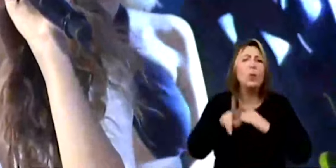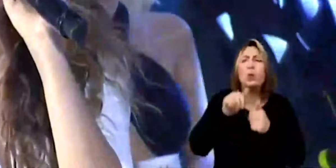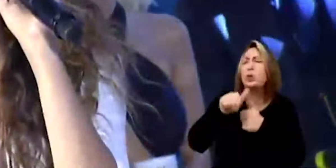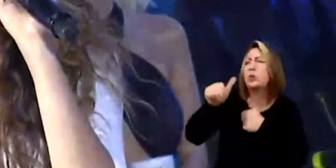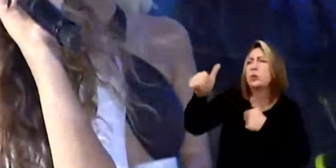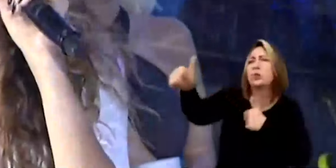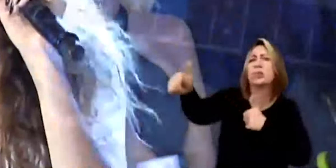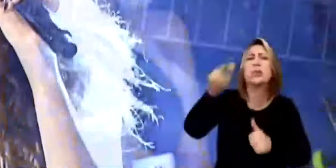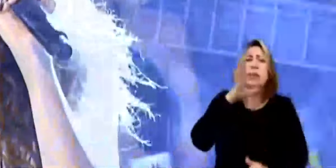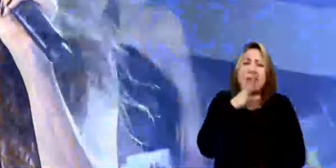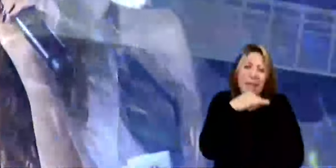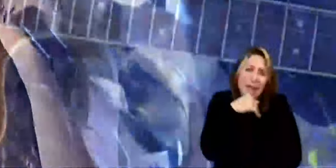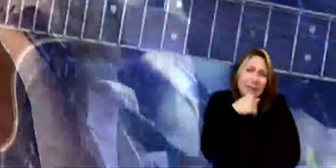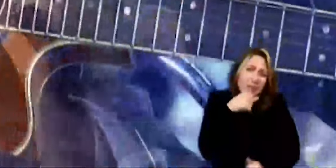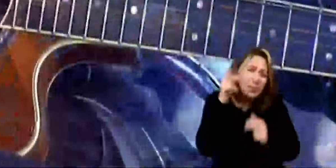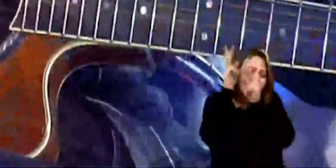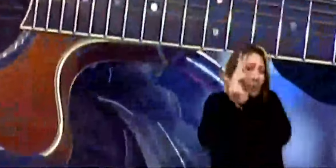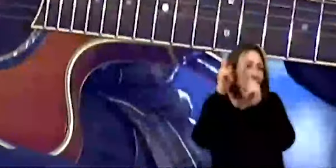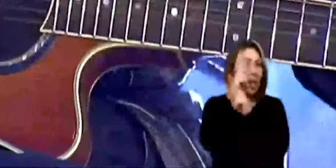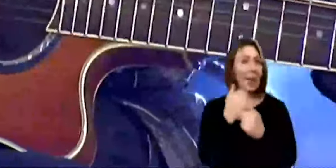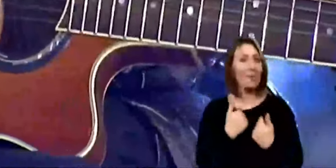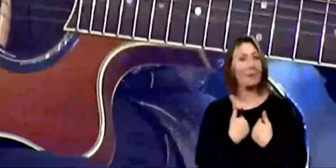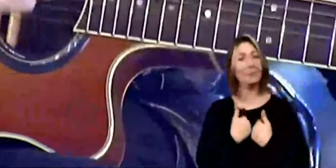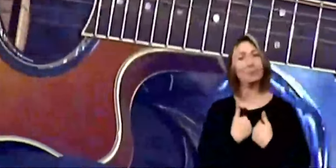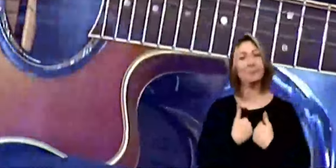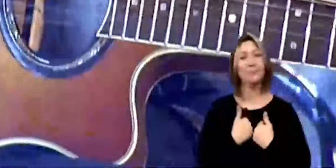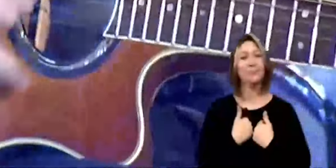uzun, yaşlı düşleri.